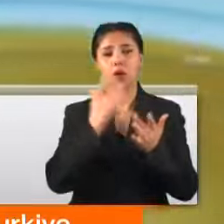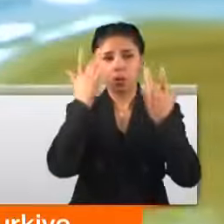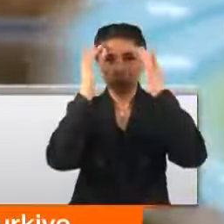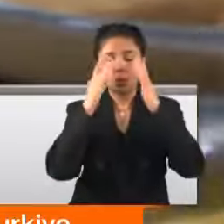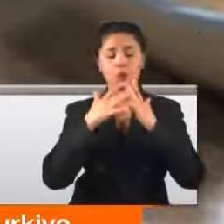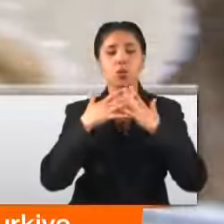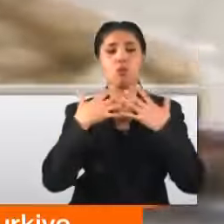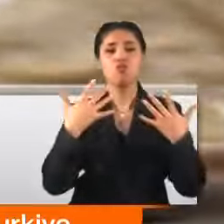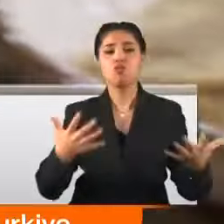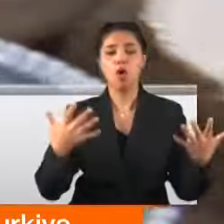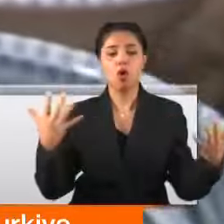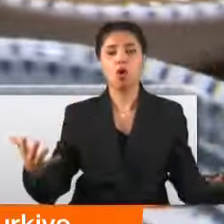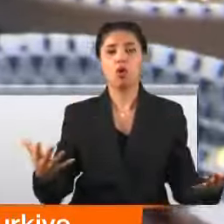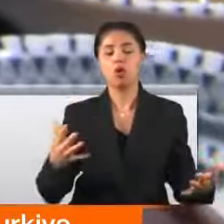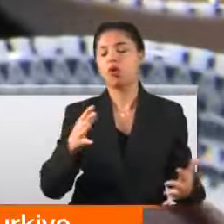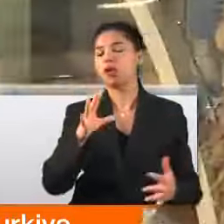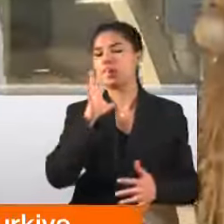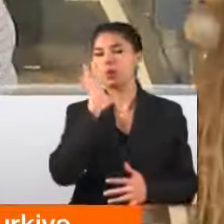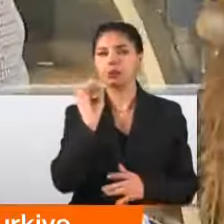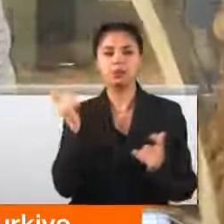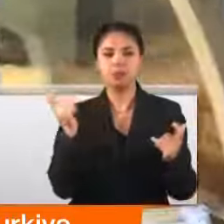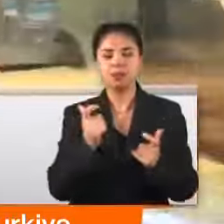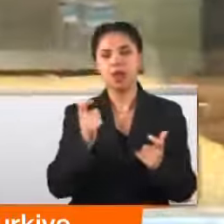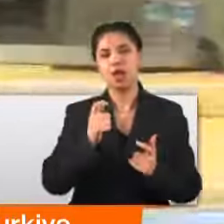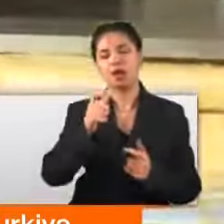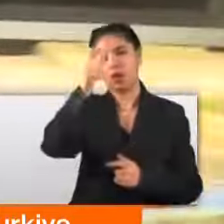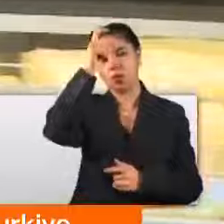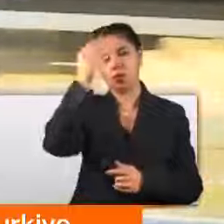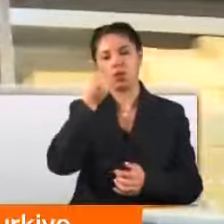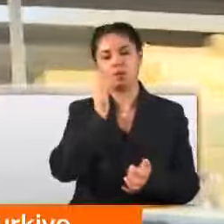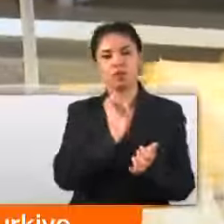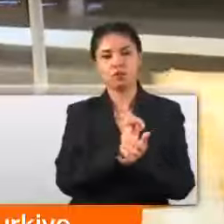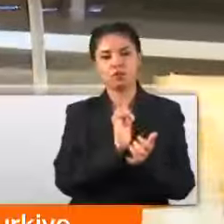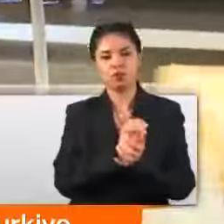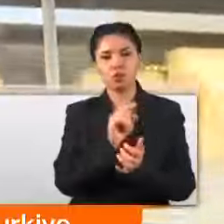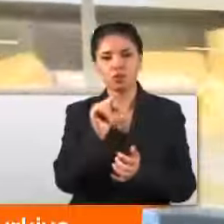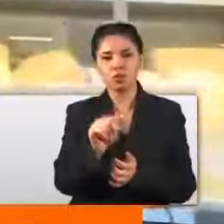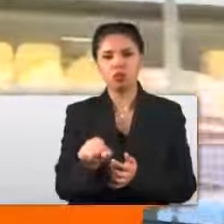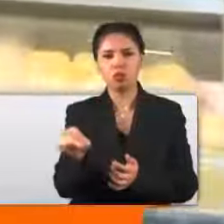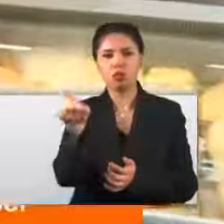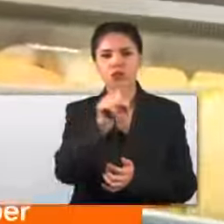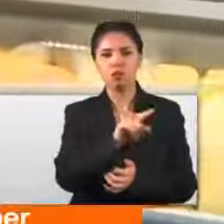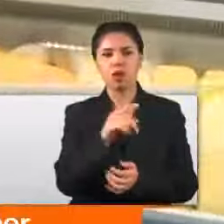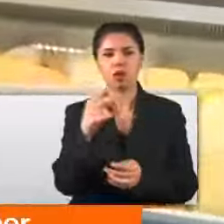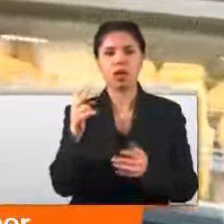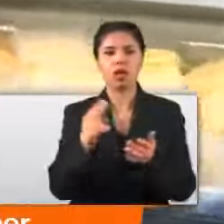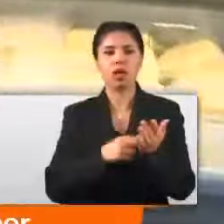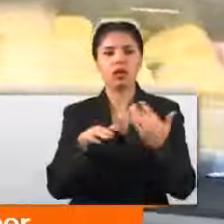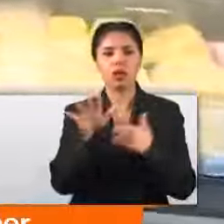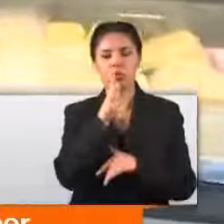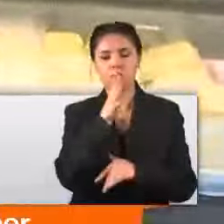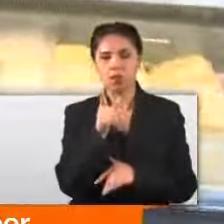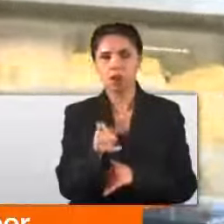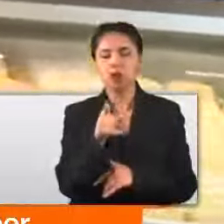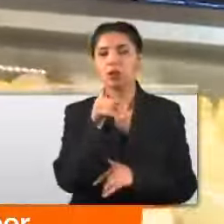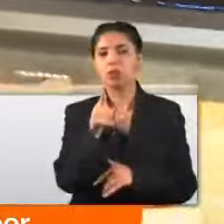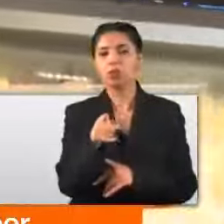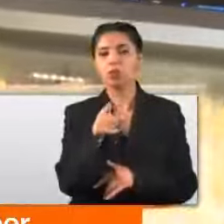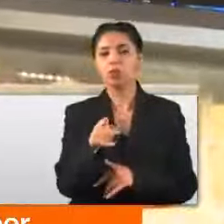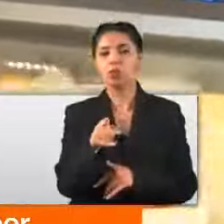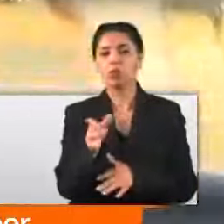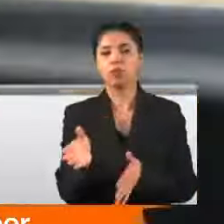olduğu mutfak hiç şüphesiz Türk mutfağı. Dünya mutfağındaki mısır gevreği, kruvasanlı kahvaltıları bilirsiniz. İşte bunların yanı